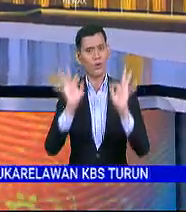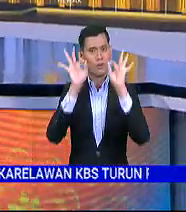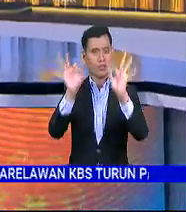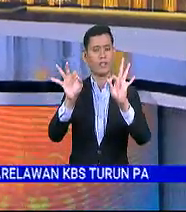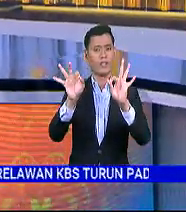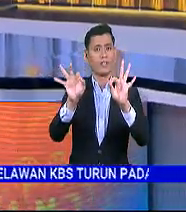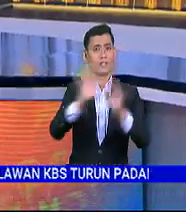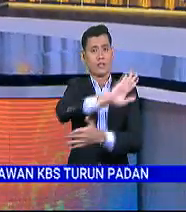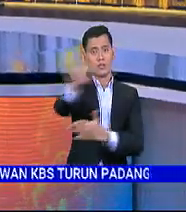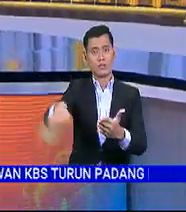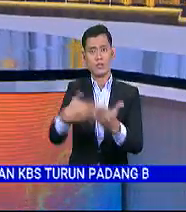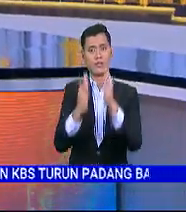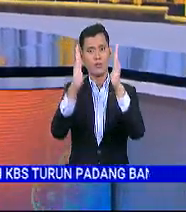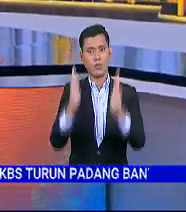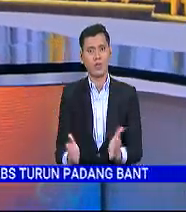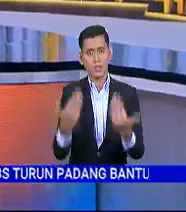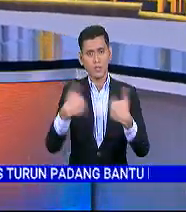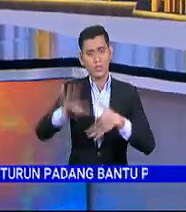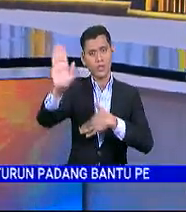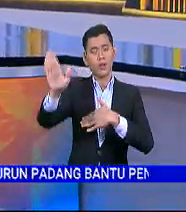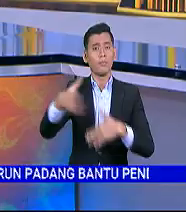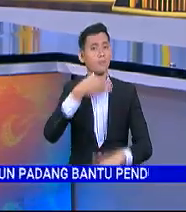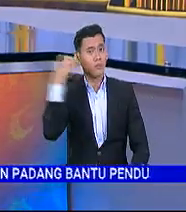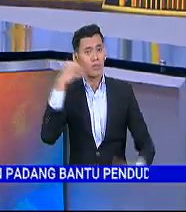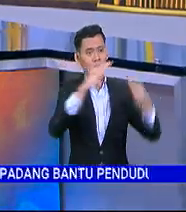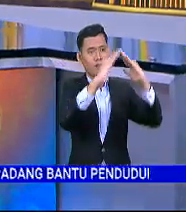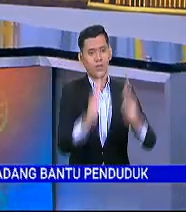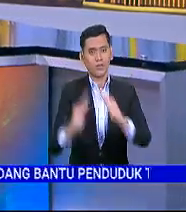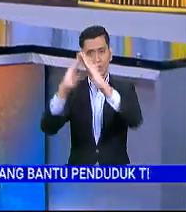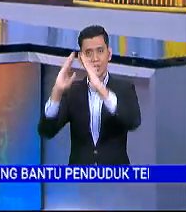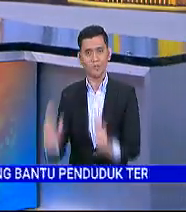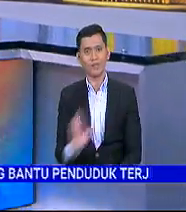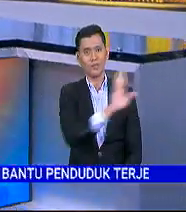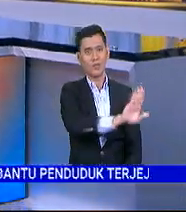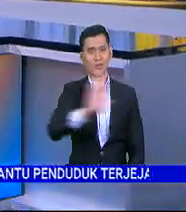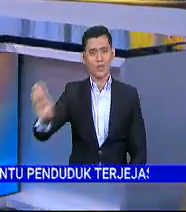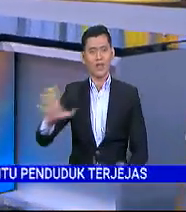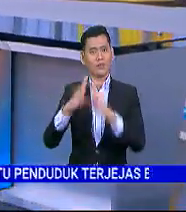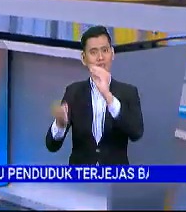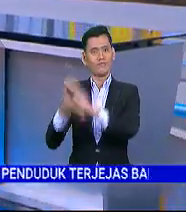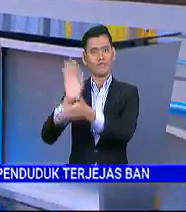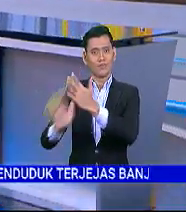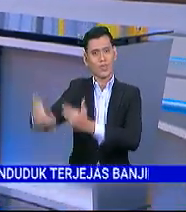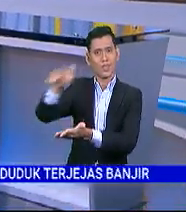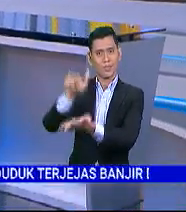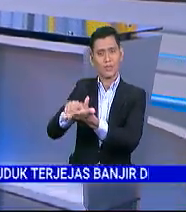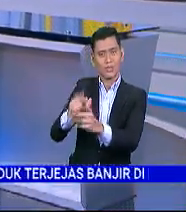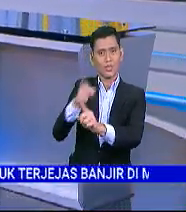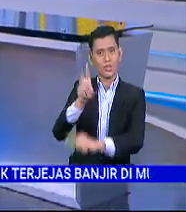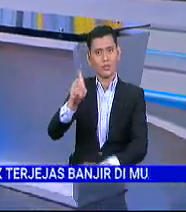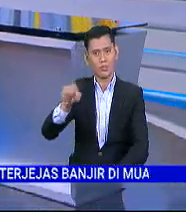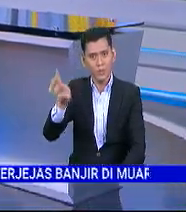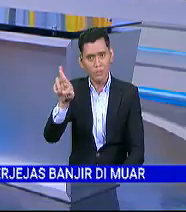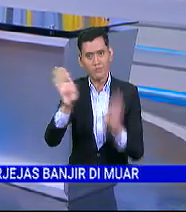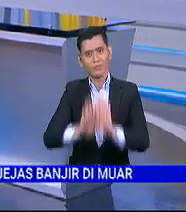dan semua penduduk telah pun kembali ke kediaman masing-masing. Baik, sekian dulu laporan saya dari Muar Johor untuk berita